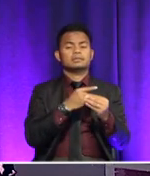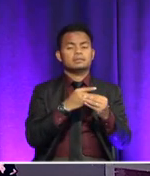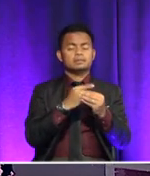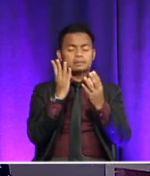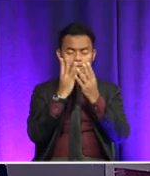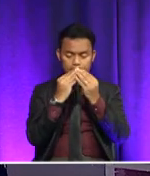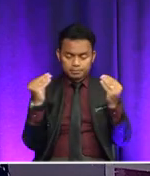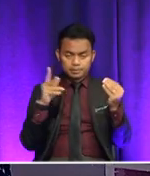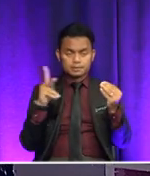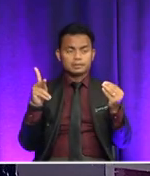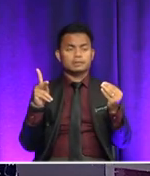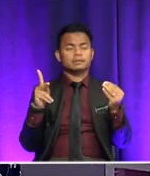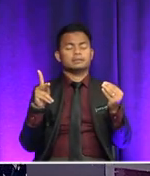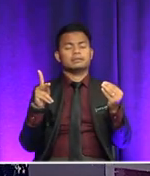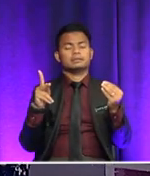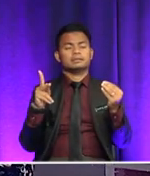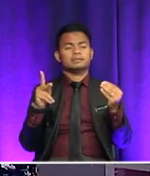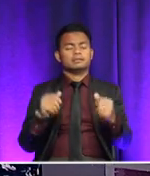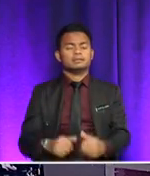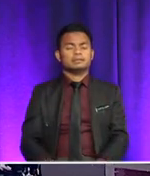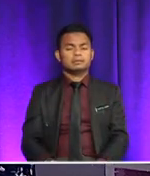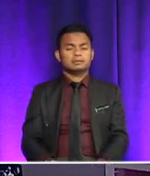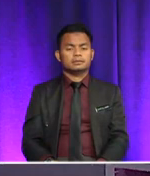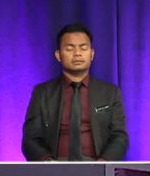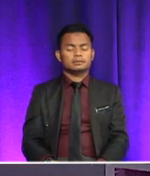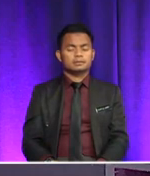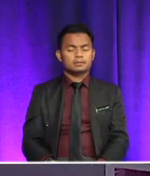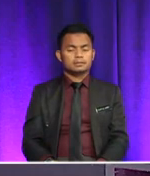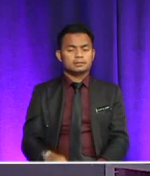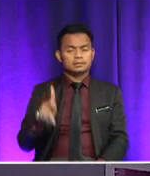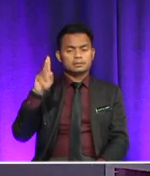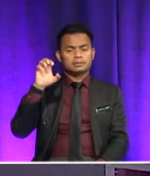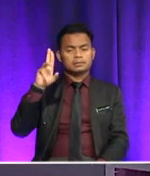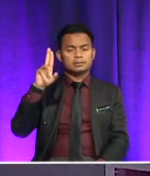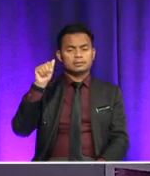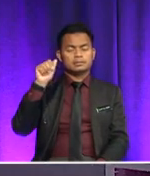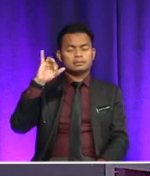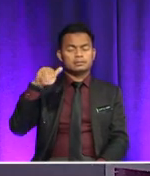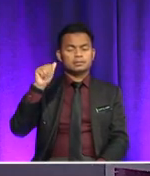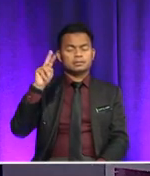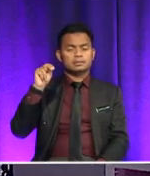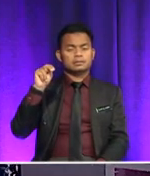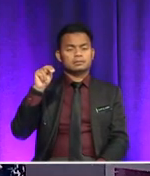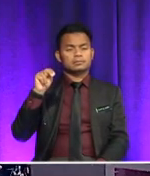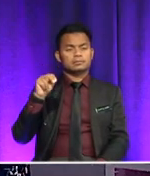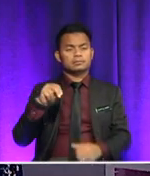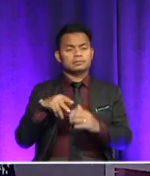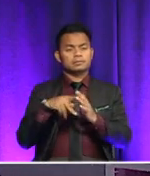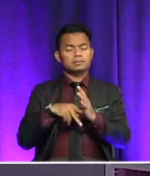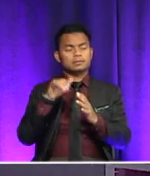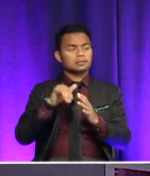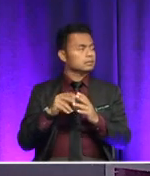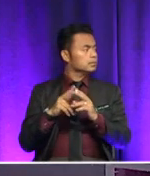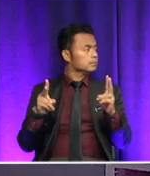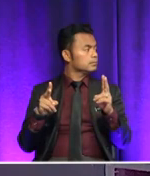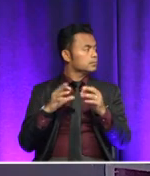dia kita tegaskan simpulkan kesimpulannya kerajaan melainkan peranan yang amat penting dalam mempopulerkan produk